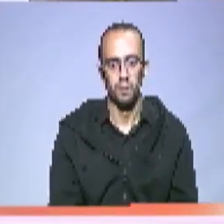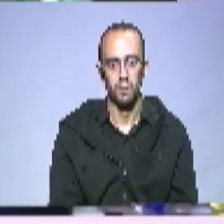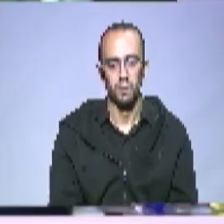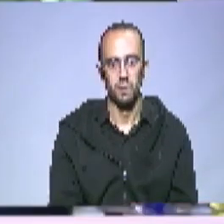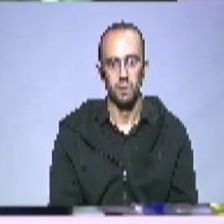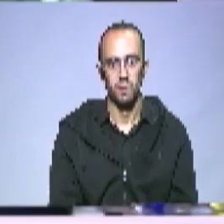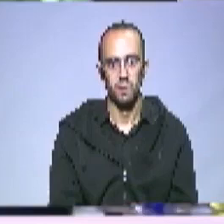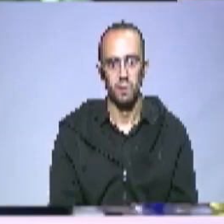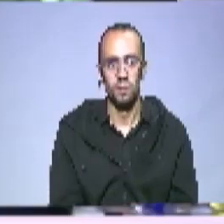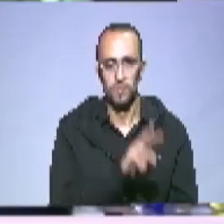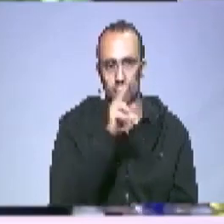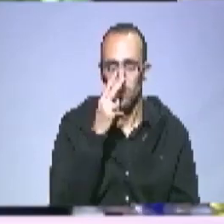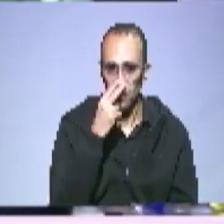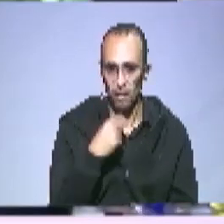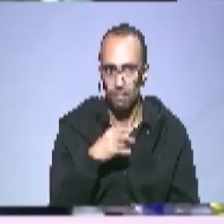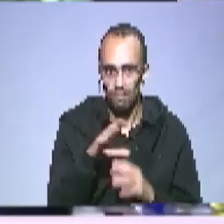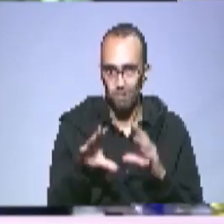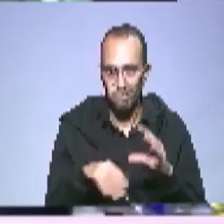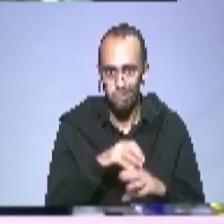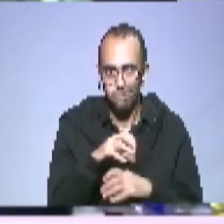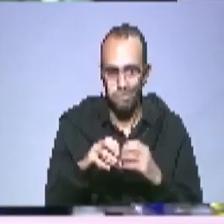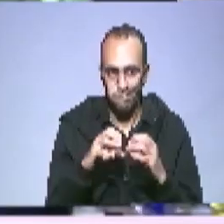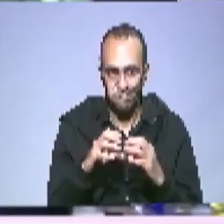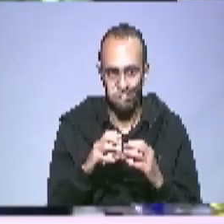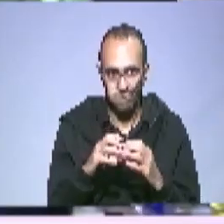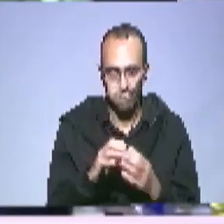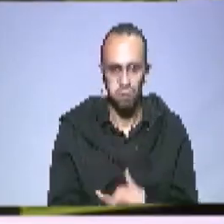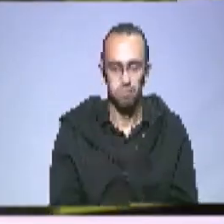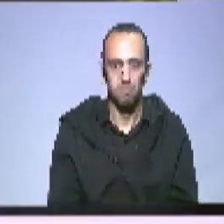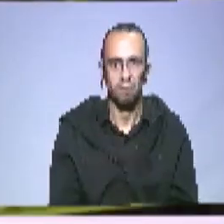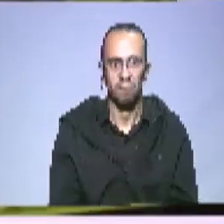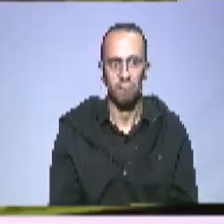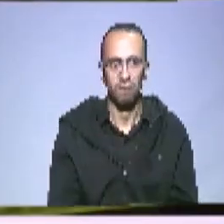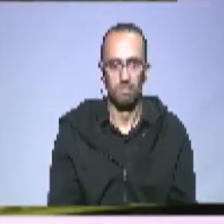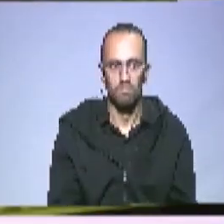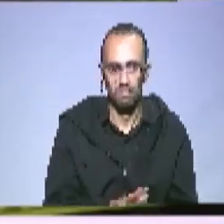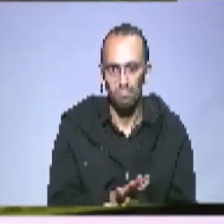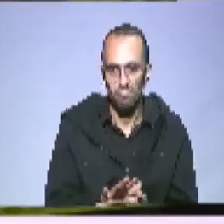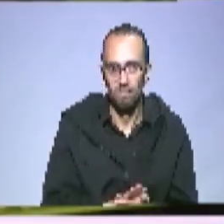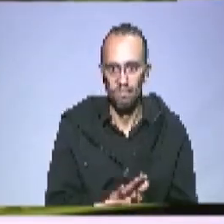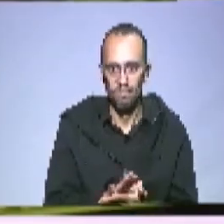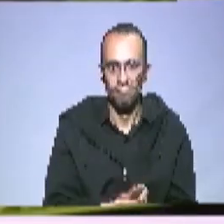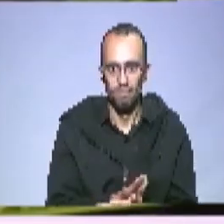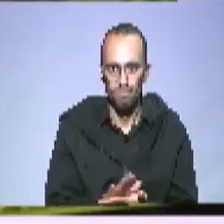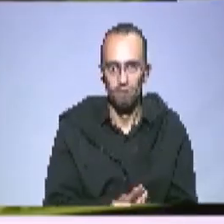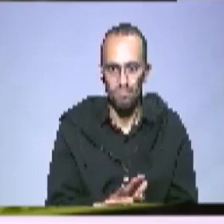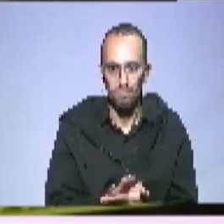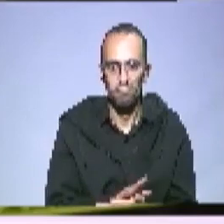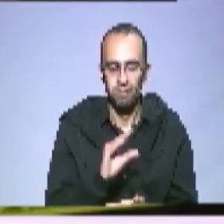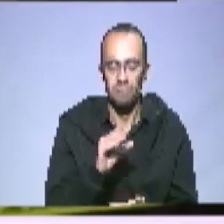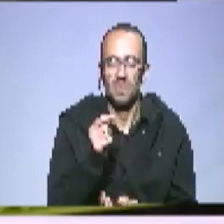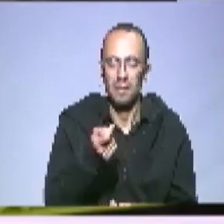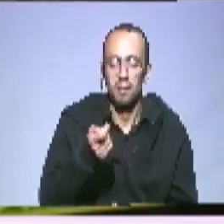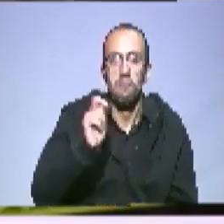طبعا انتوا شايفين بقى كده القوام تقل. والعملية بقى ايه؟ هندي معلقة خل،